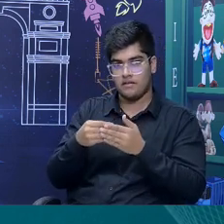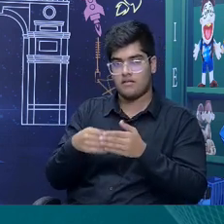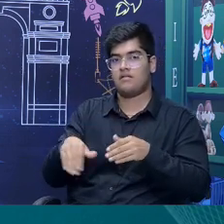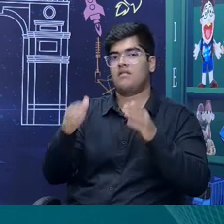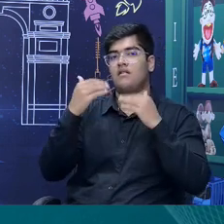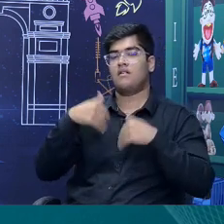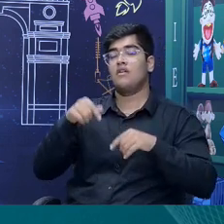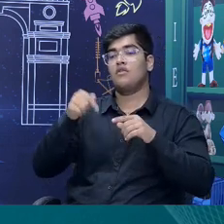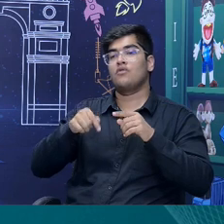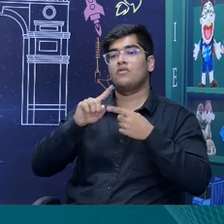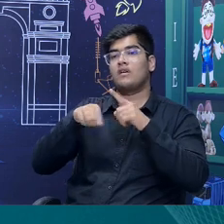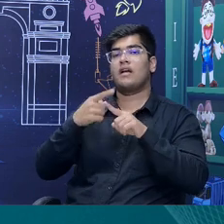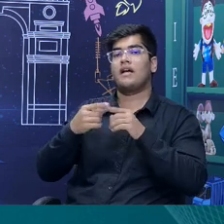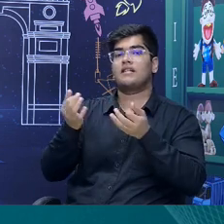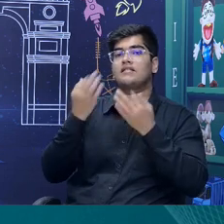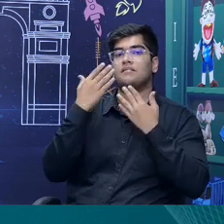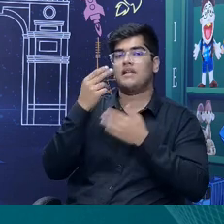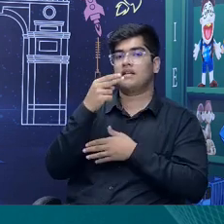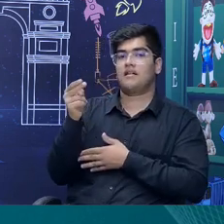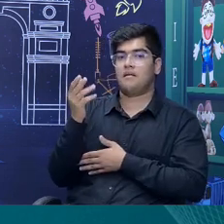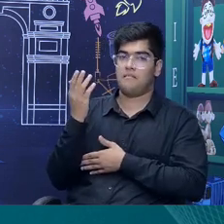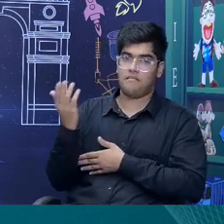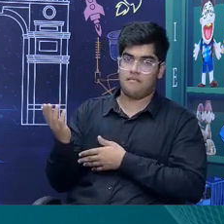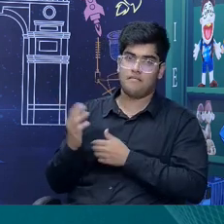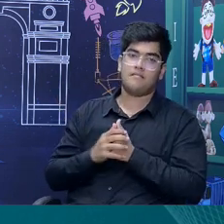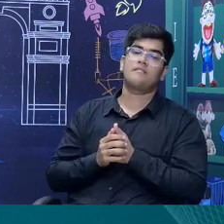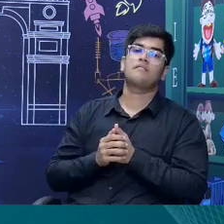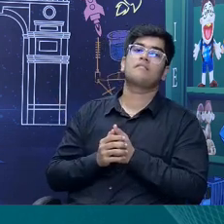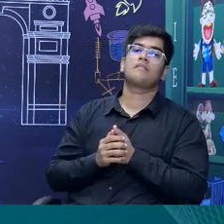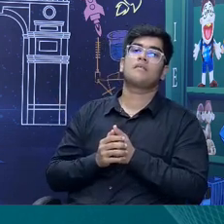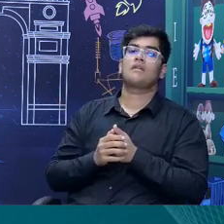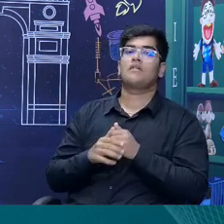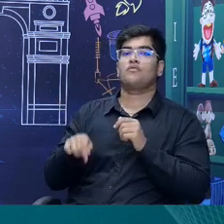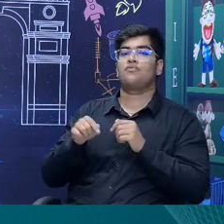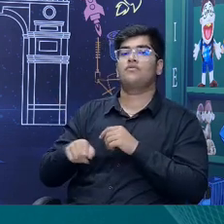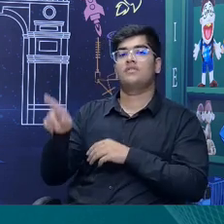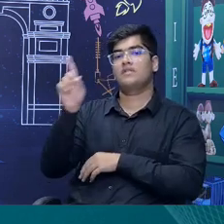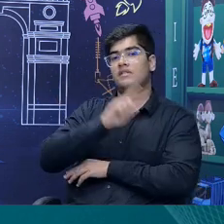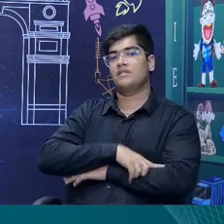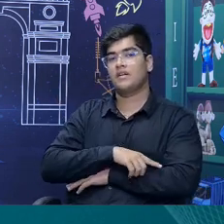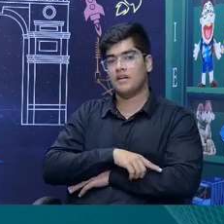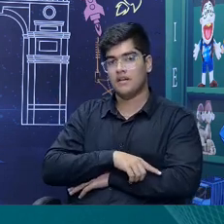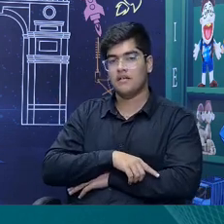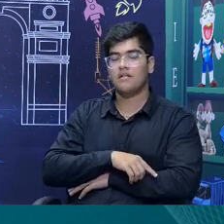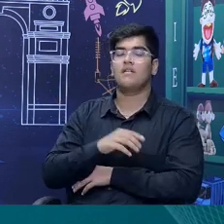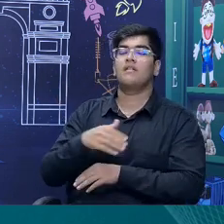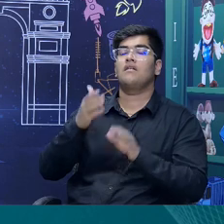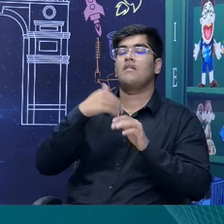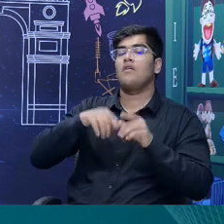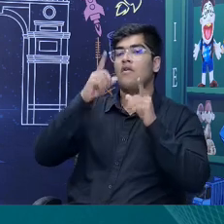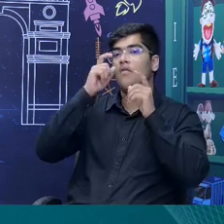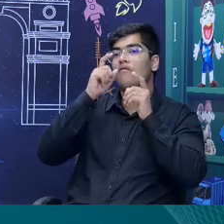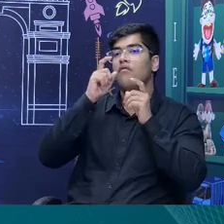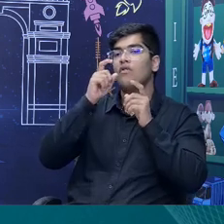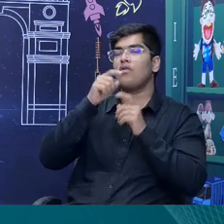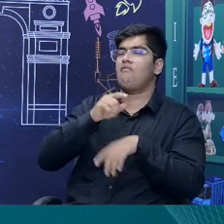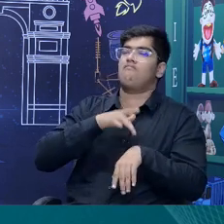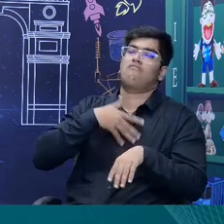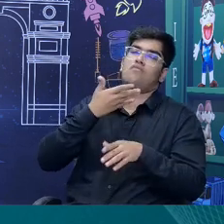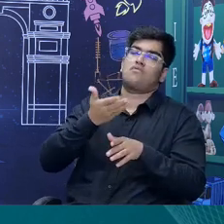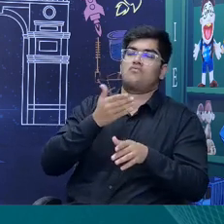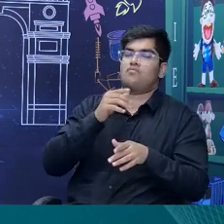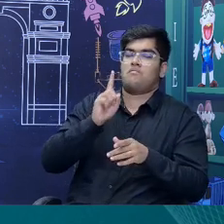के एक्सपर्ट का नाम यानी की कृतिका नाम का नाम लिखना है आज के सेशन की डेट और फोटोग्राफ जो की पुरी तरह से ऑप्शनल है आप लगाएंगे तो हमें